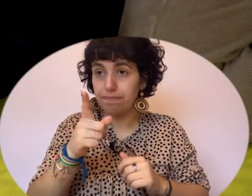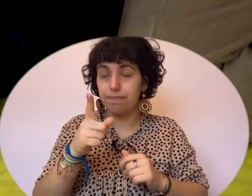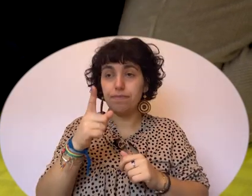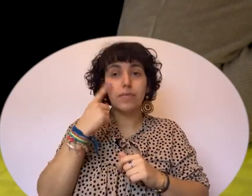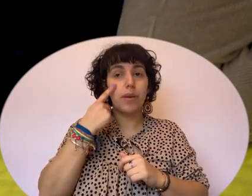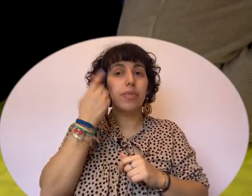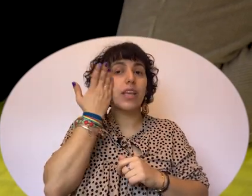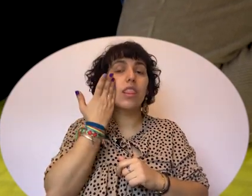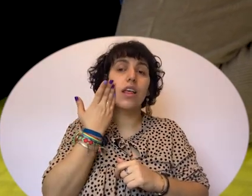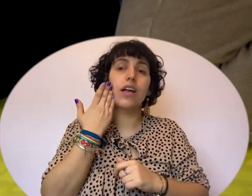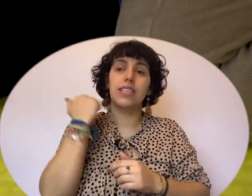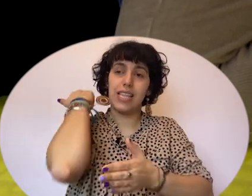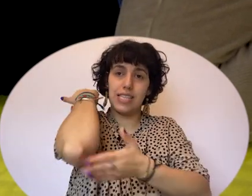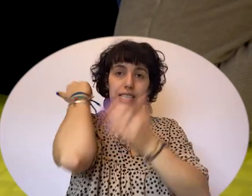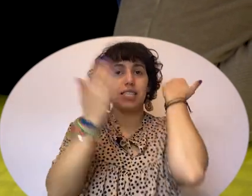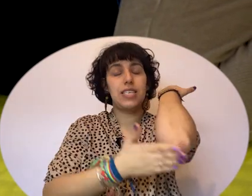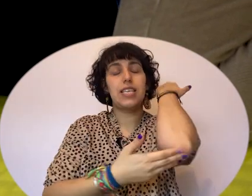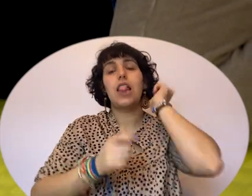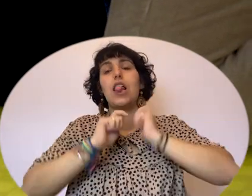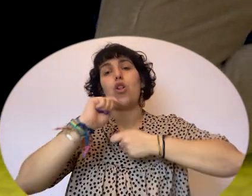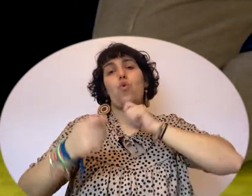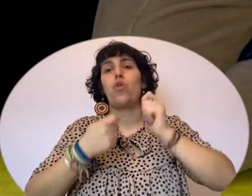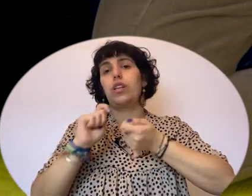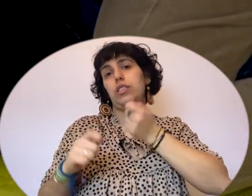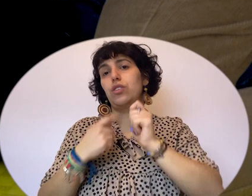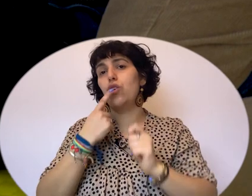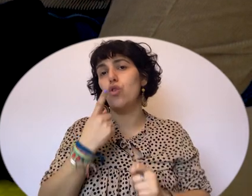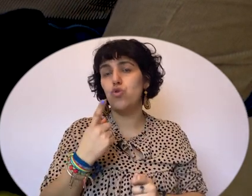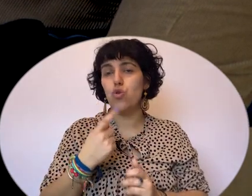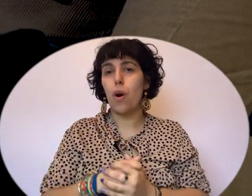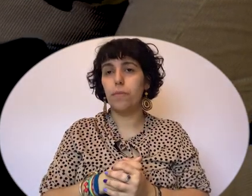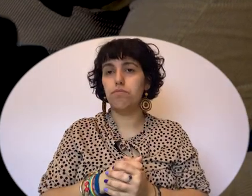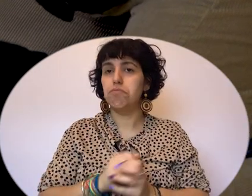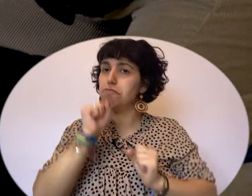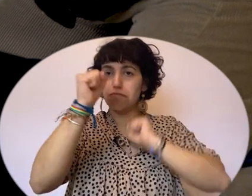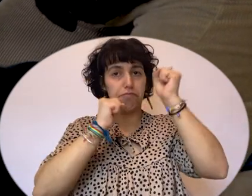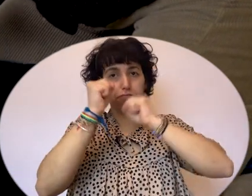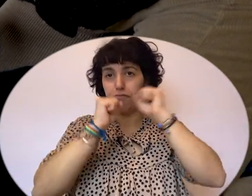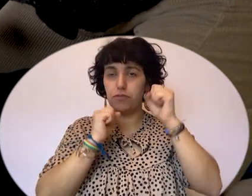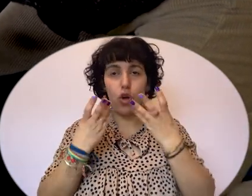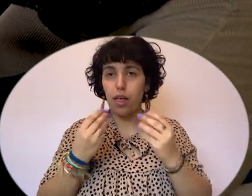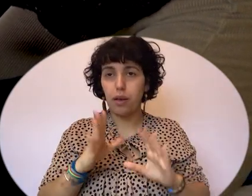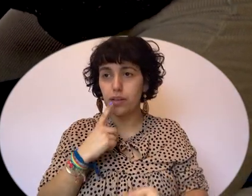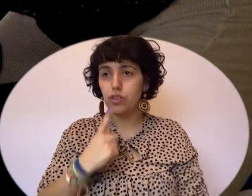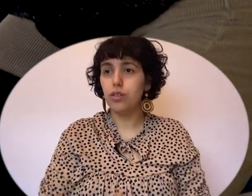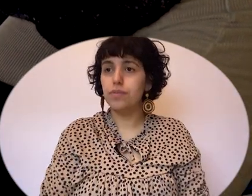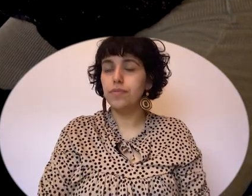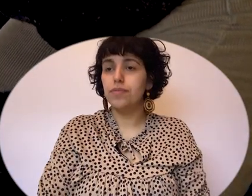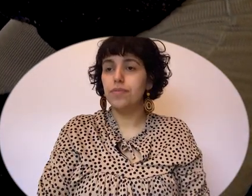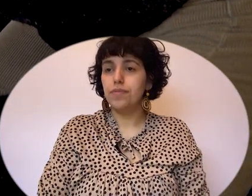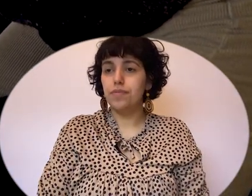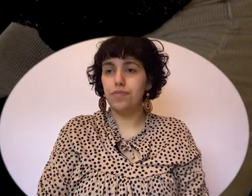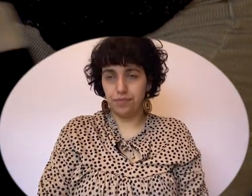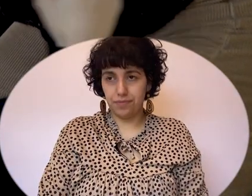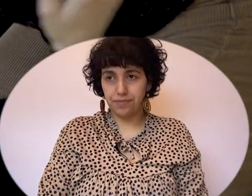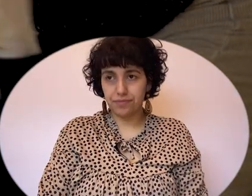vuruş gerçekleştirdi olabilir gene bunuda dirseklerinizi kullanarak neler yüzüne doğru dirsek buluşları yapabiliriz ve yan ile doğru yumruk